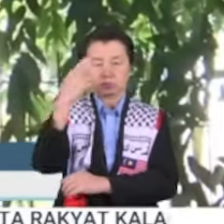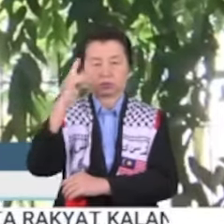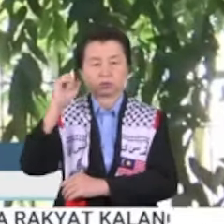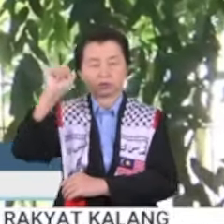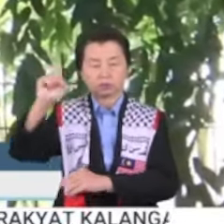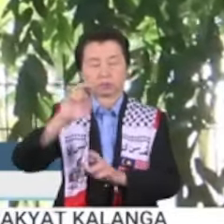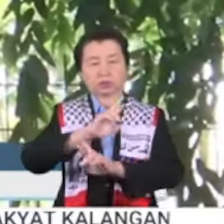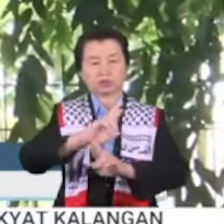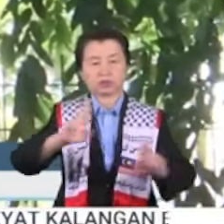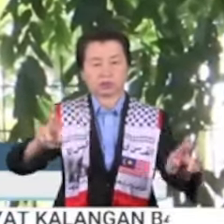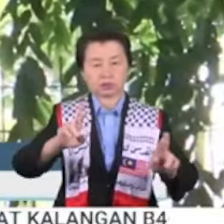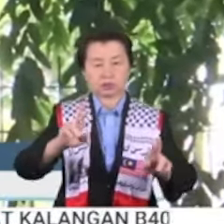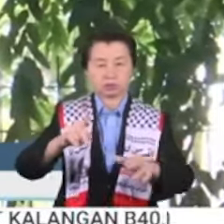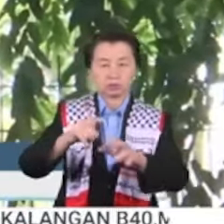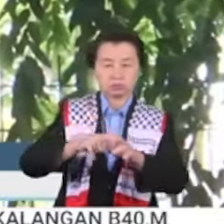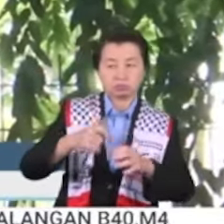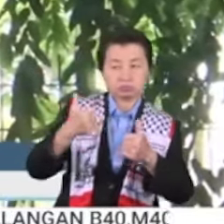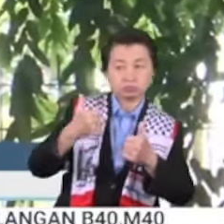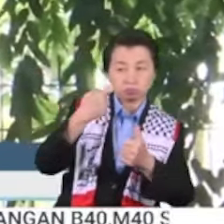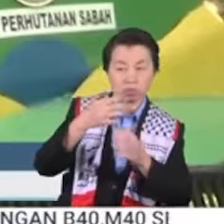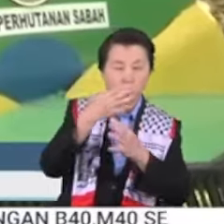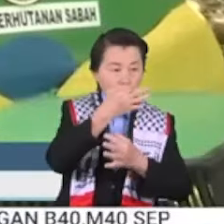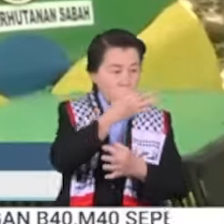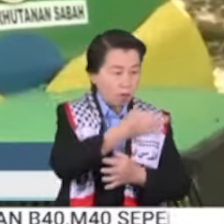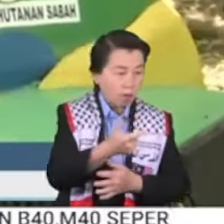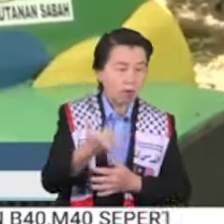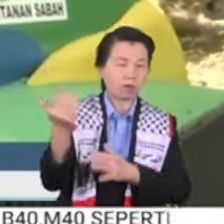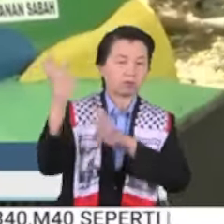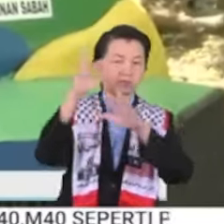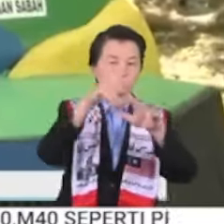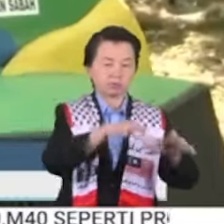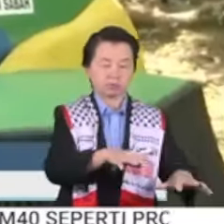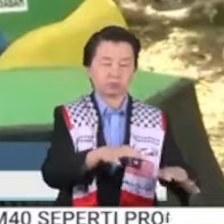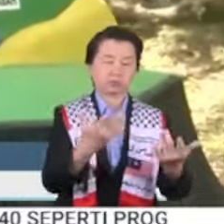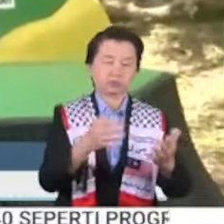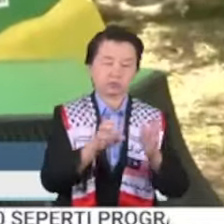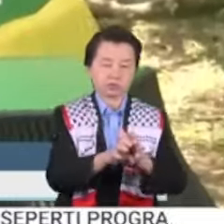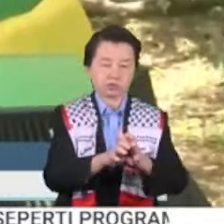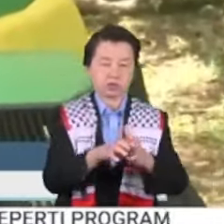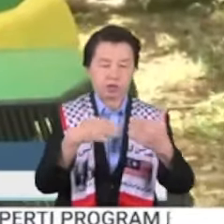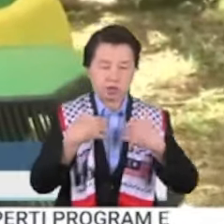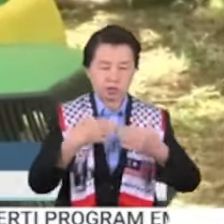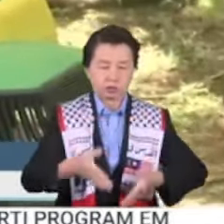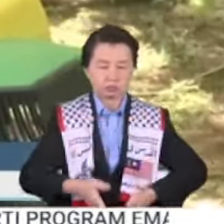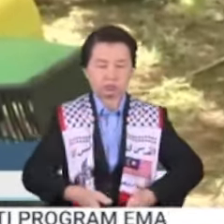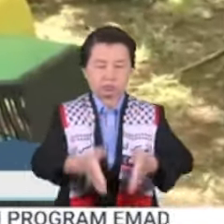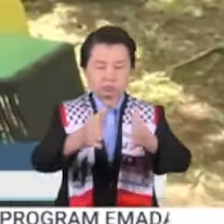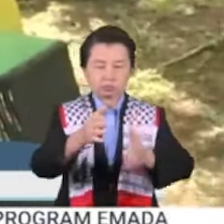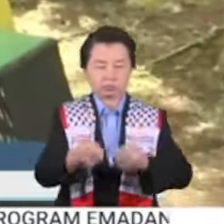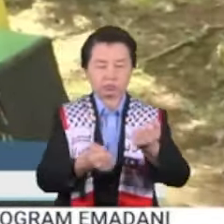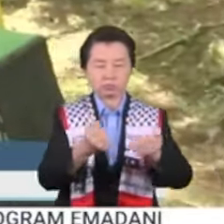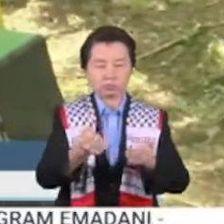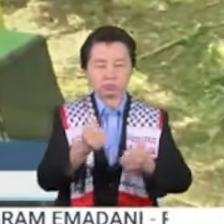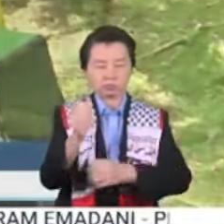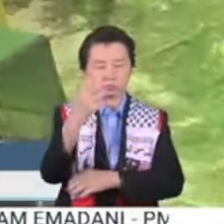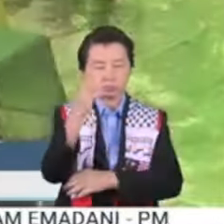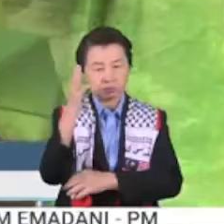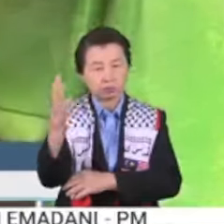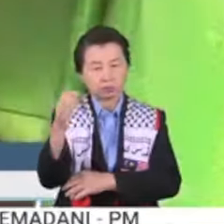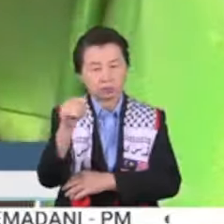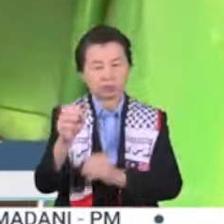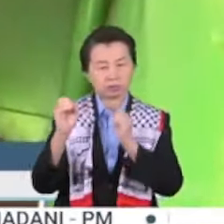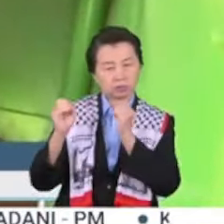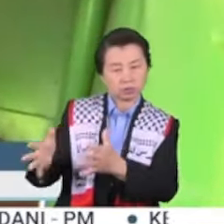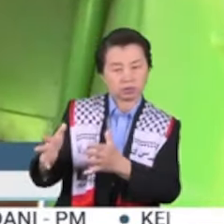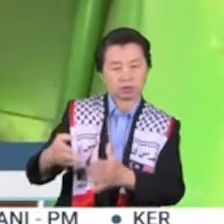ini menyediakan beberapa tarikan yang pasti memukau pengunjung. Antaranya landasan lokomotif pembalakan yang merupakan